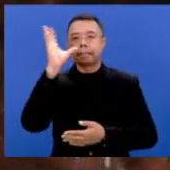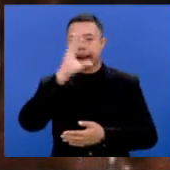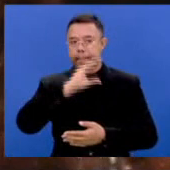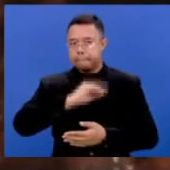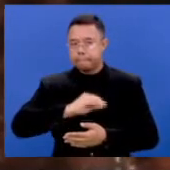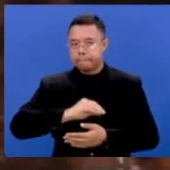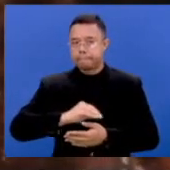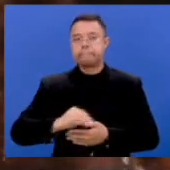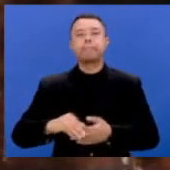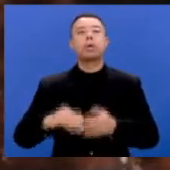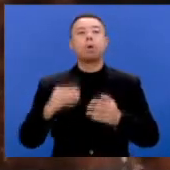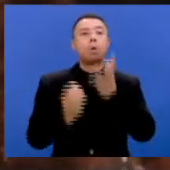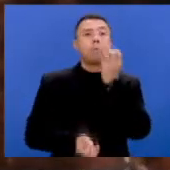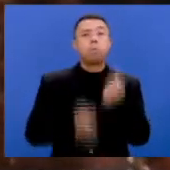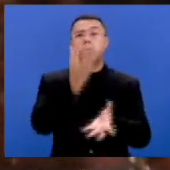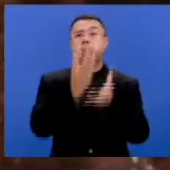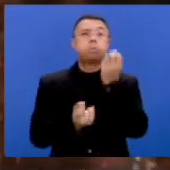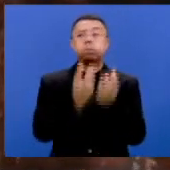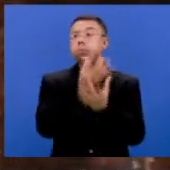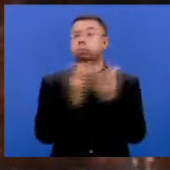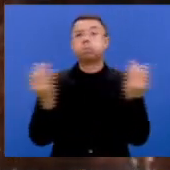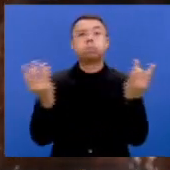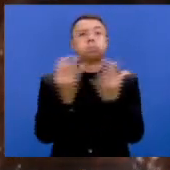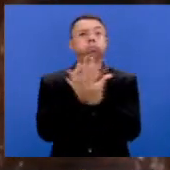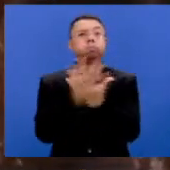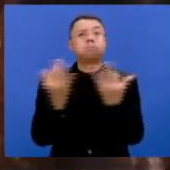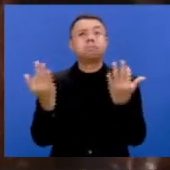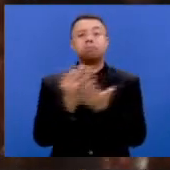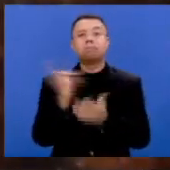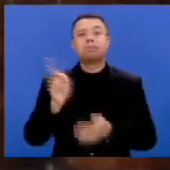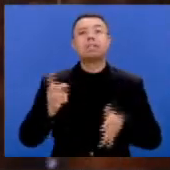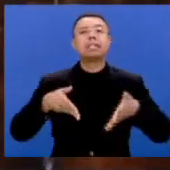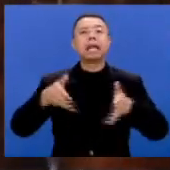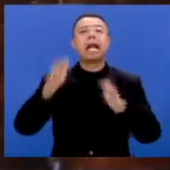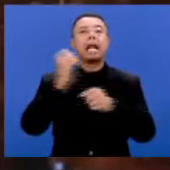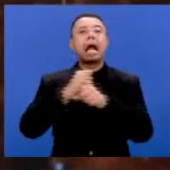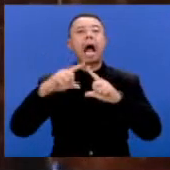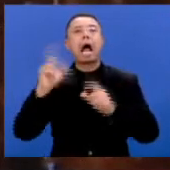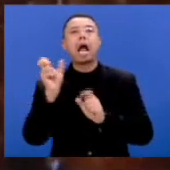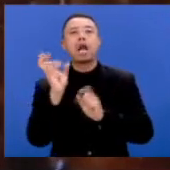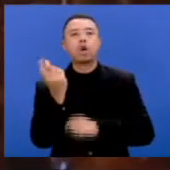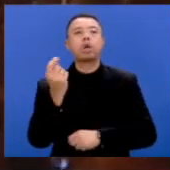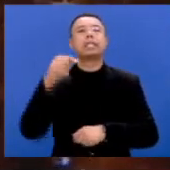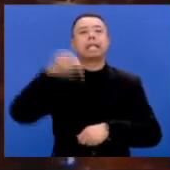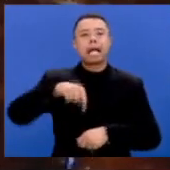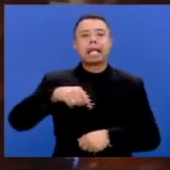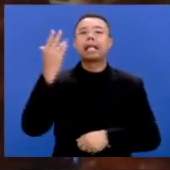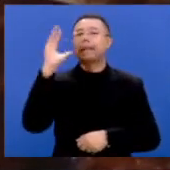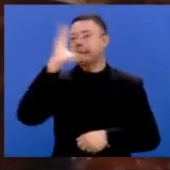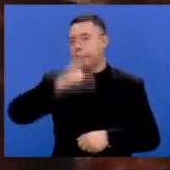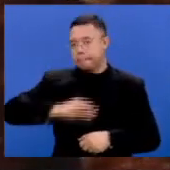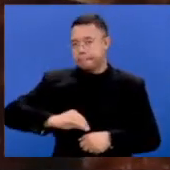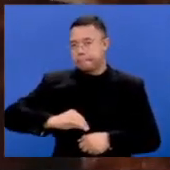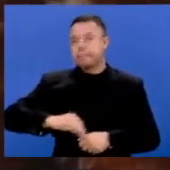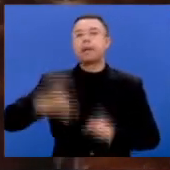Api berkobar hebat dari permukiman warga di Jalan Galur Selatan malam tadi. Kencangnya tiupan